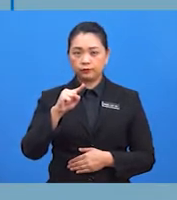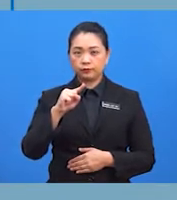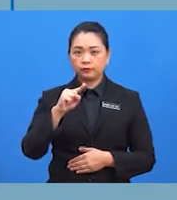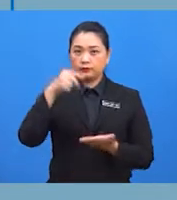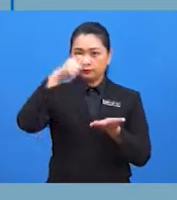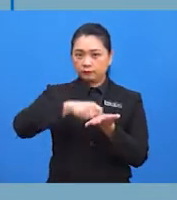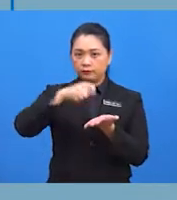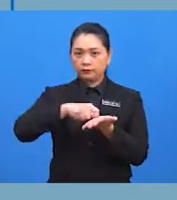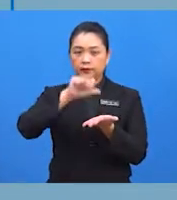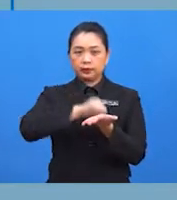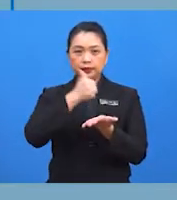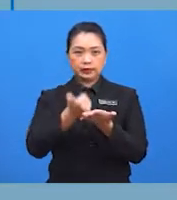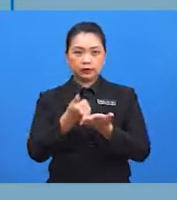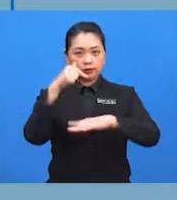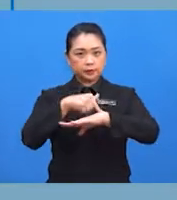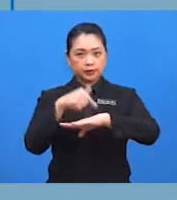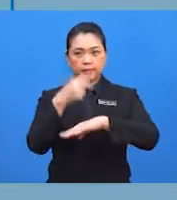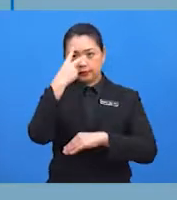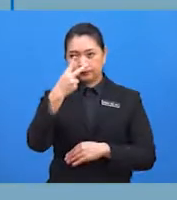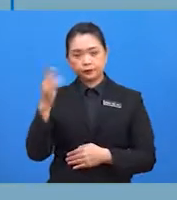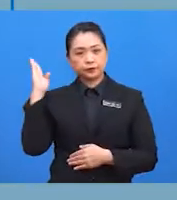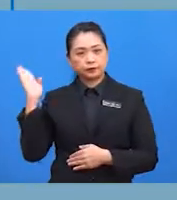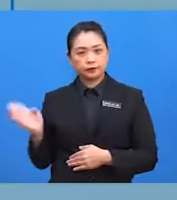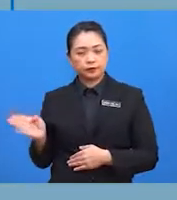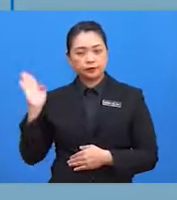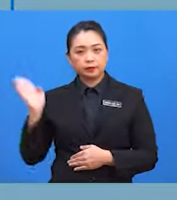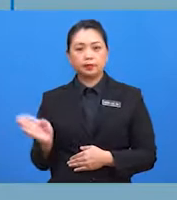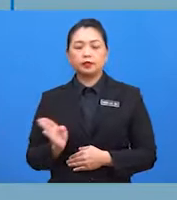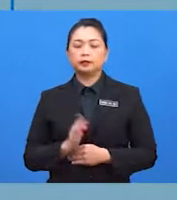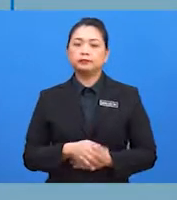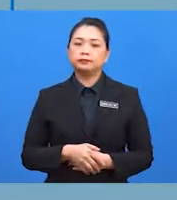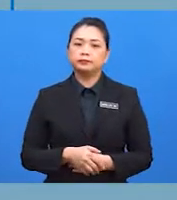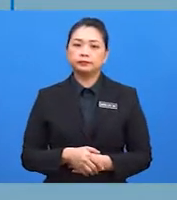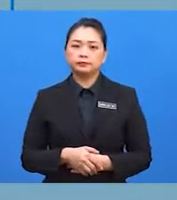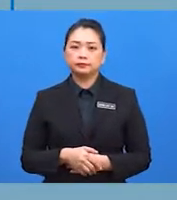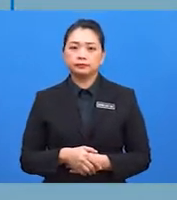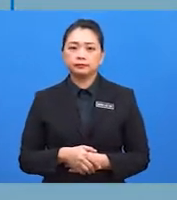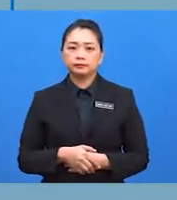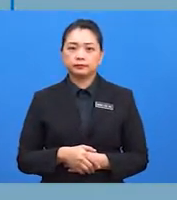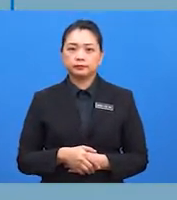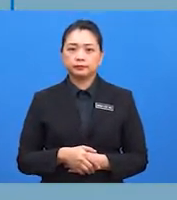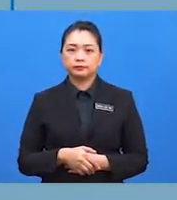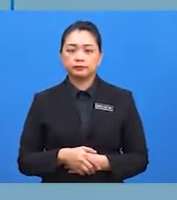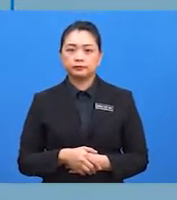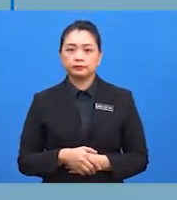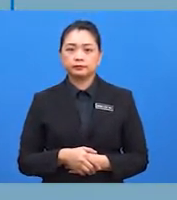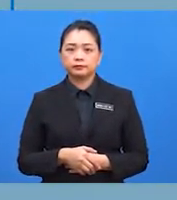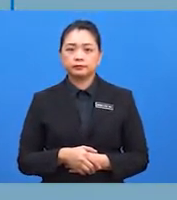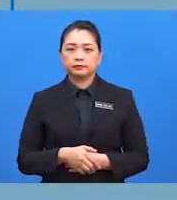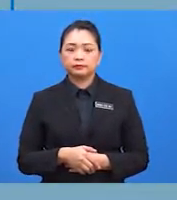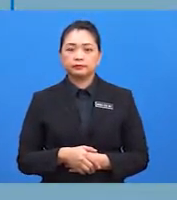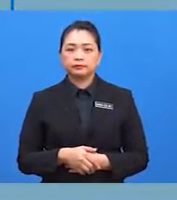pula, imbangan akaun dagangan tambah dengan imbangan perkhidmatan, tambah juga dengan